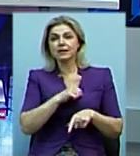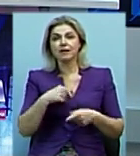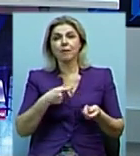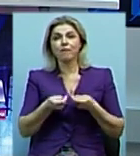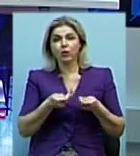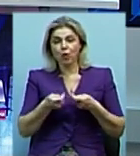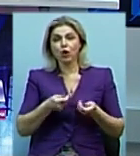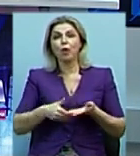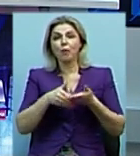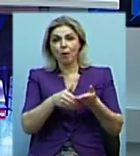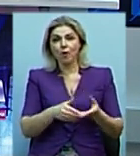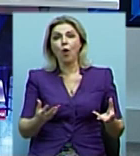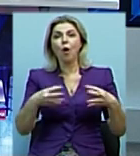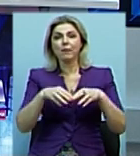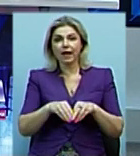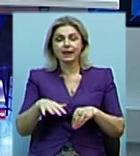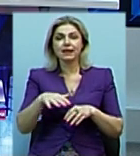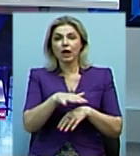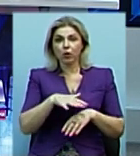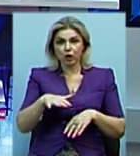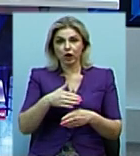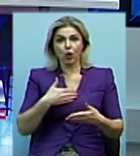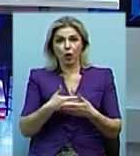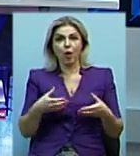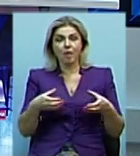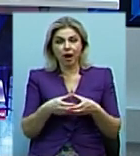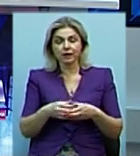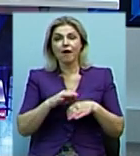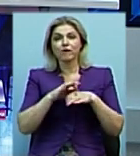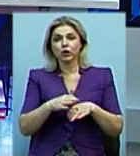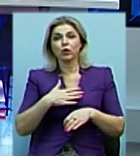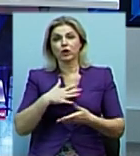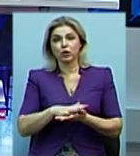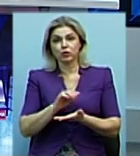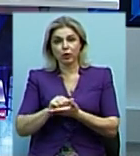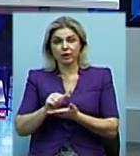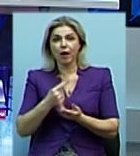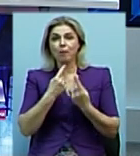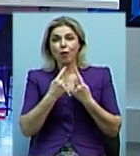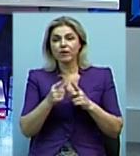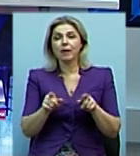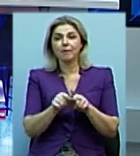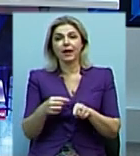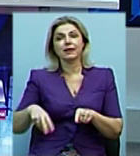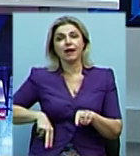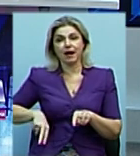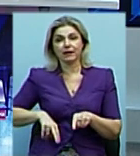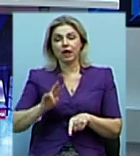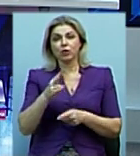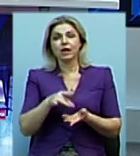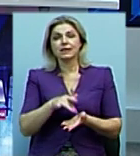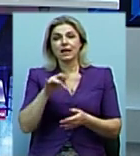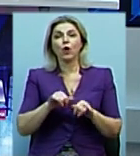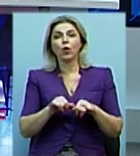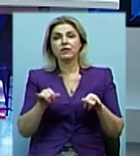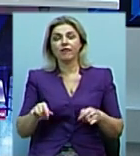самоврядування допоможе об'єднаним територіальним громадам? Ведуча «Теми дня» Катерина Лисюк говоритиме про це з директором Миколаївського центру